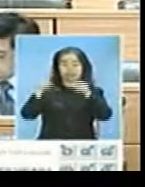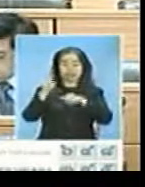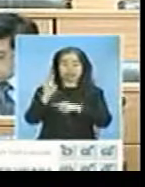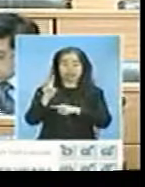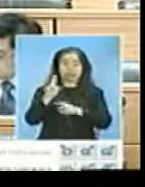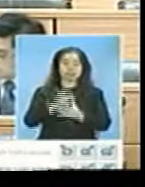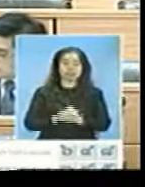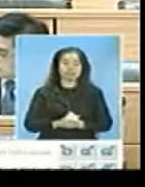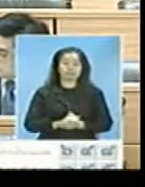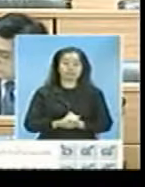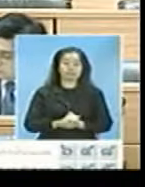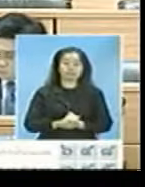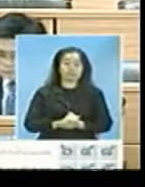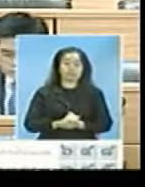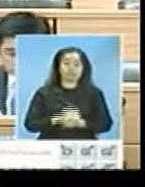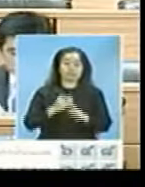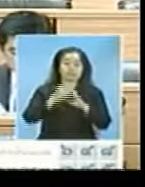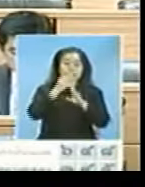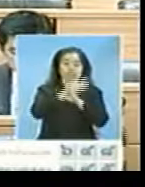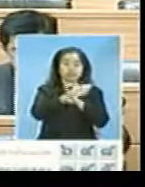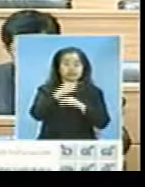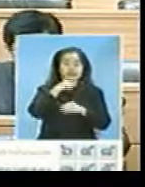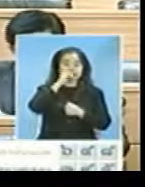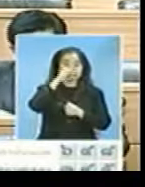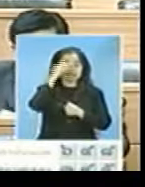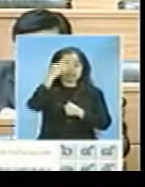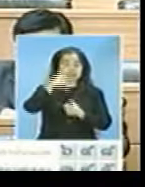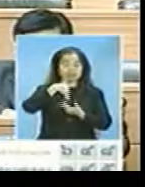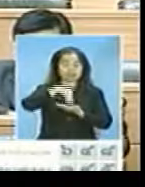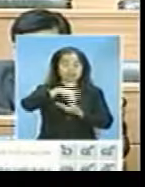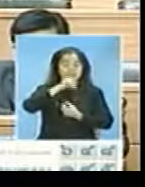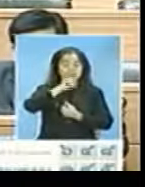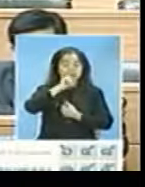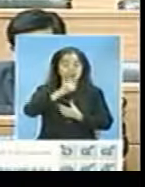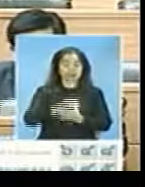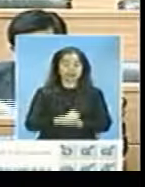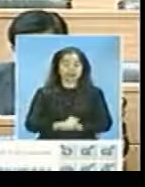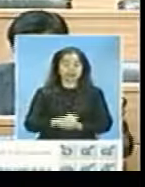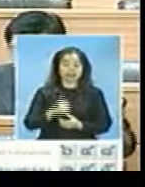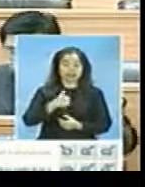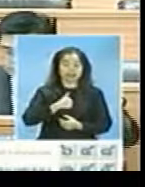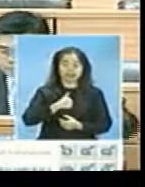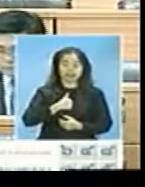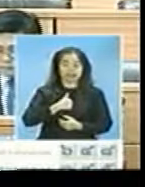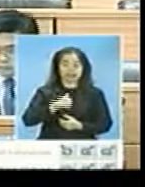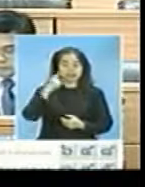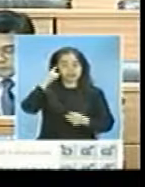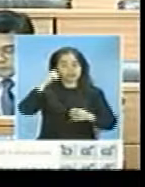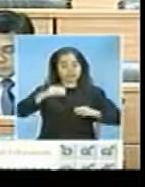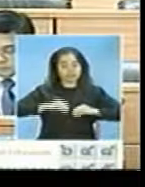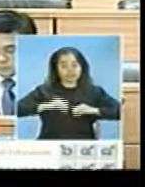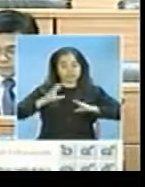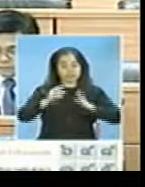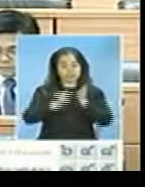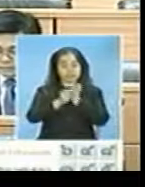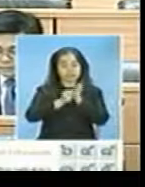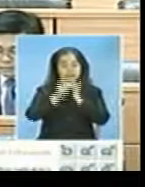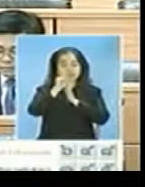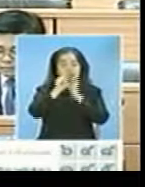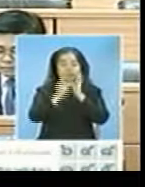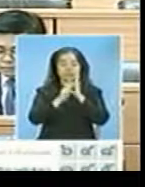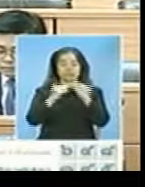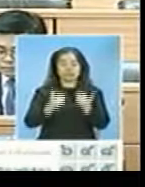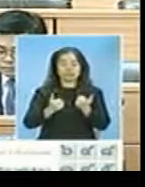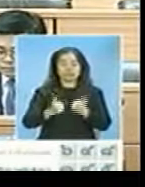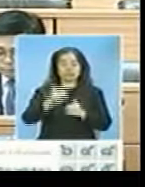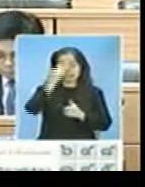ว้ก่อนอื่นต้องขอแสดงจุดยืนกับท่านประธานไว้ก่อนว่ากับผมไม่เห็นด้วยกับการแก้ไขรัฐธรรมนูญในขณะนี้